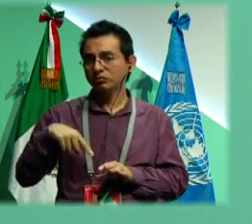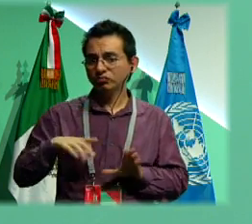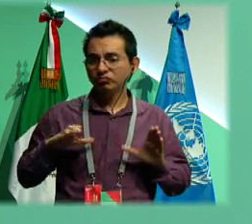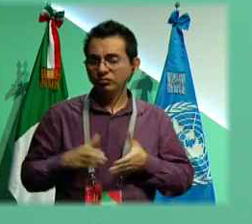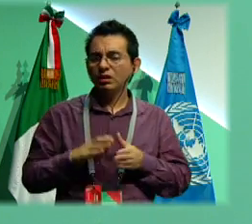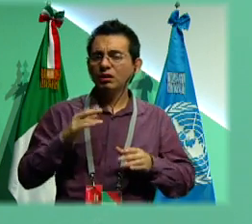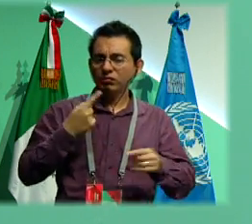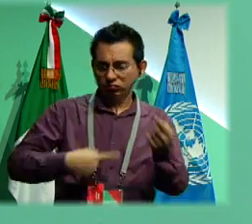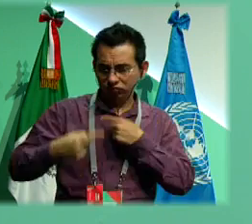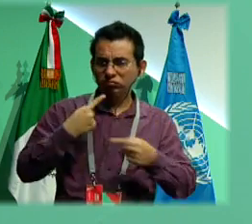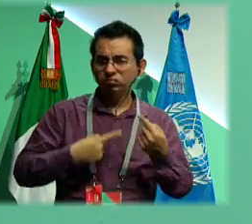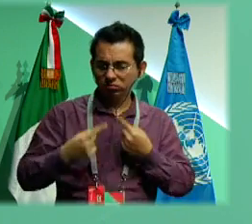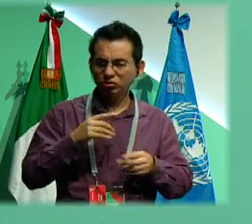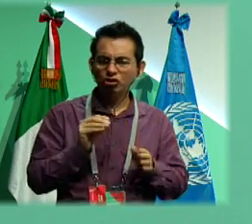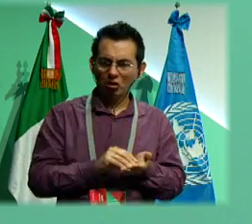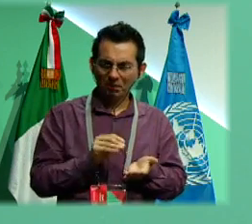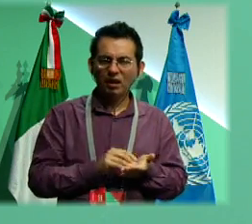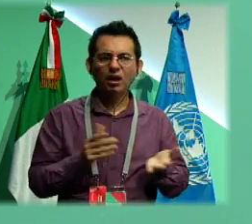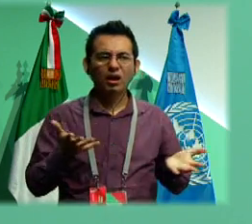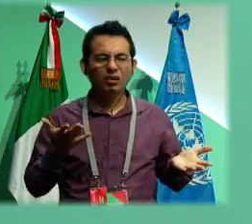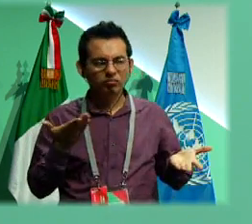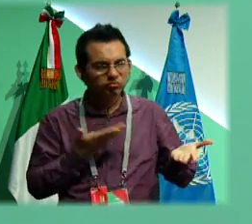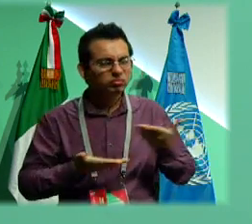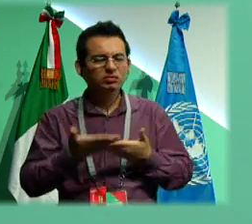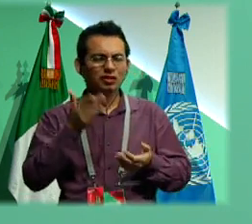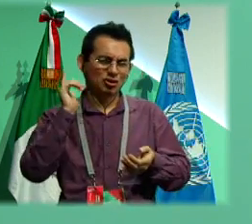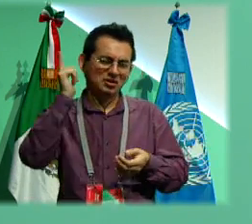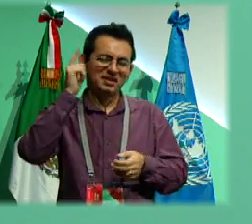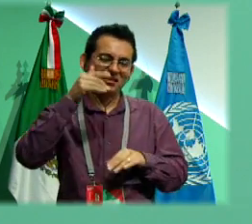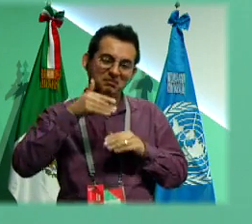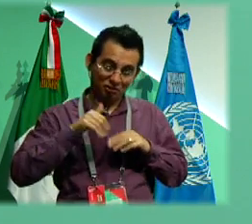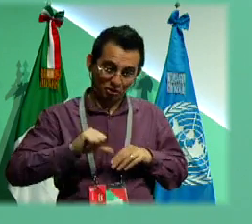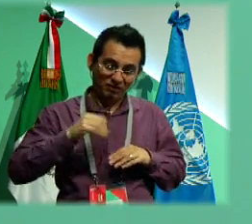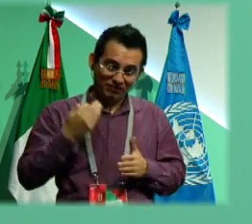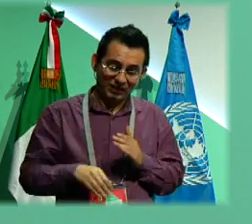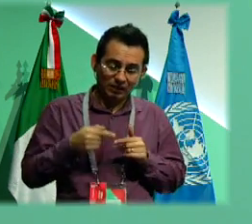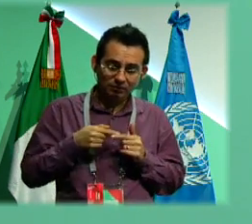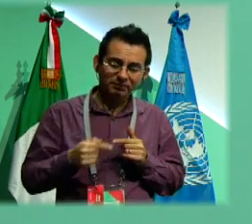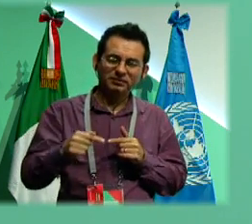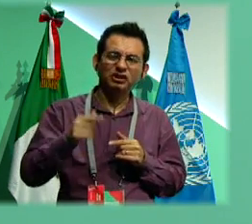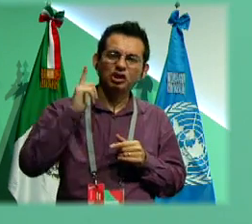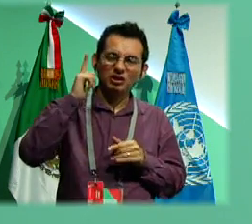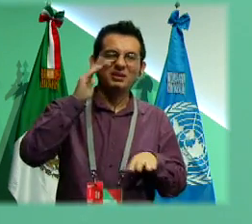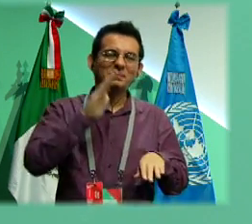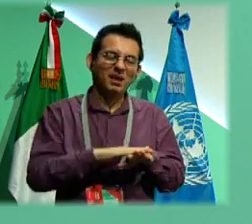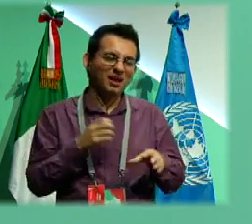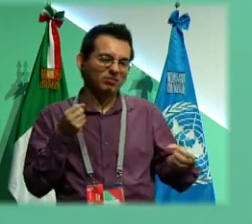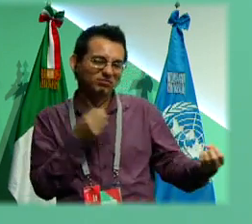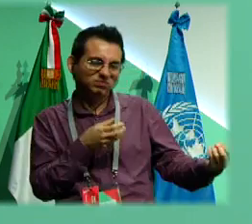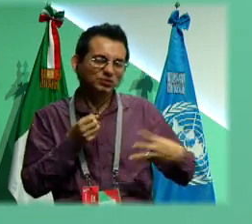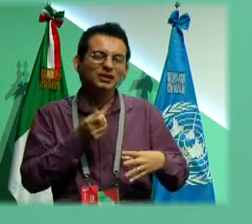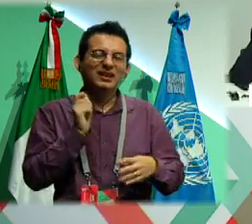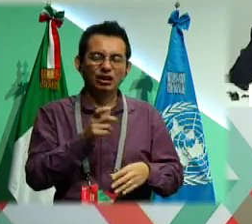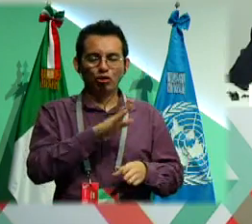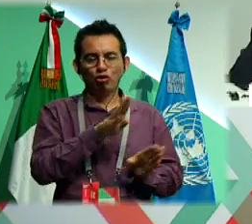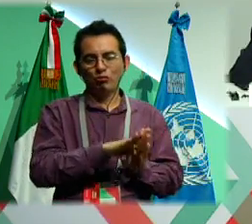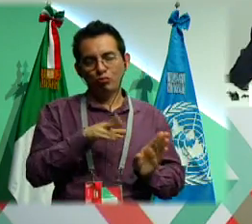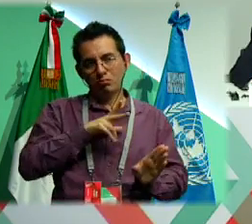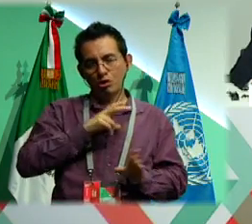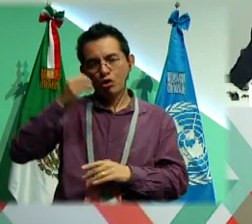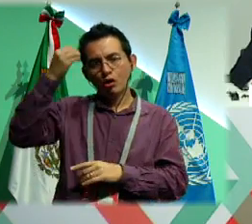j'espère que nous allons pouvoir montrer ces différents points et que le débat